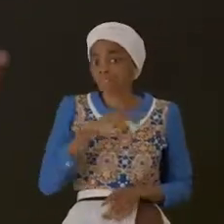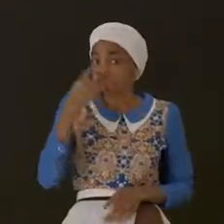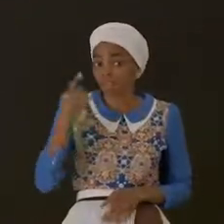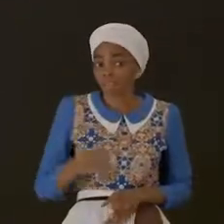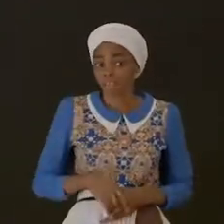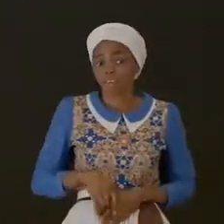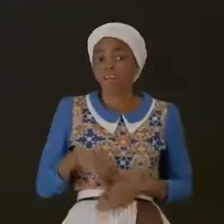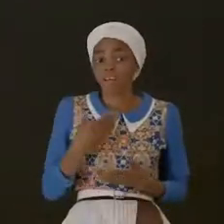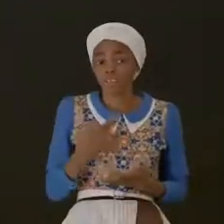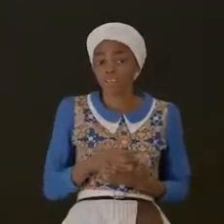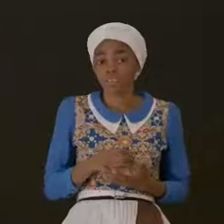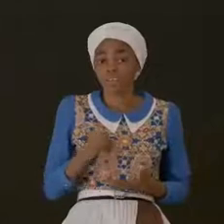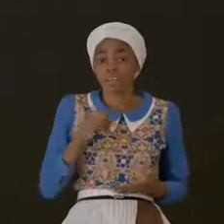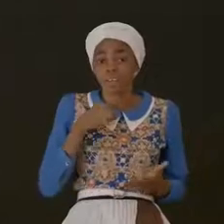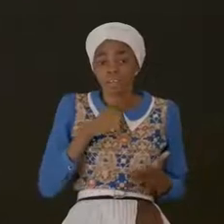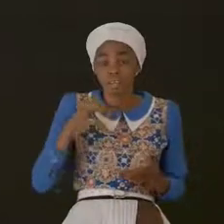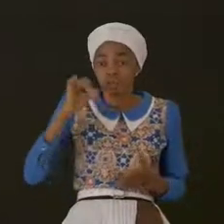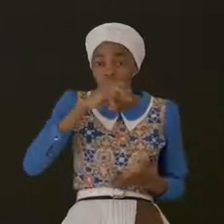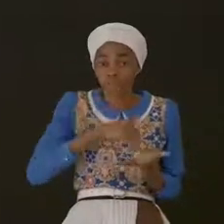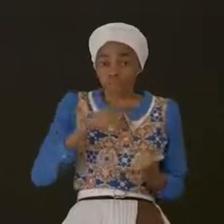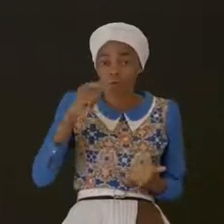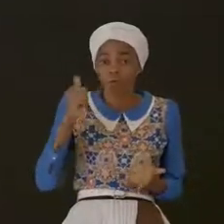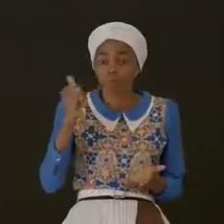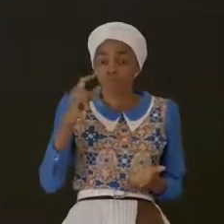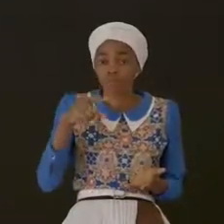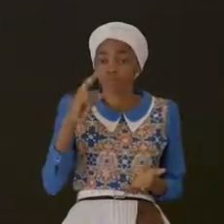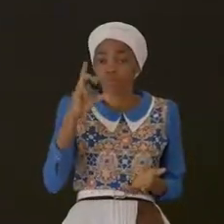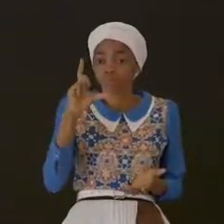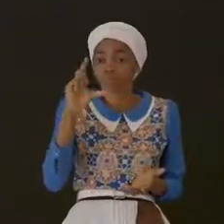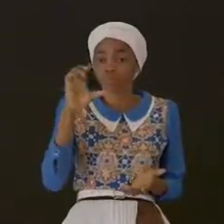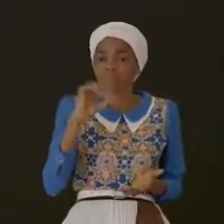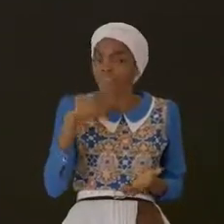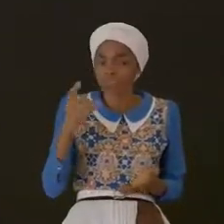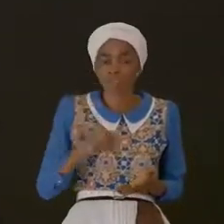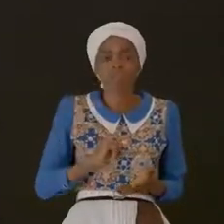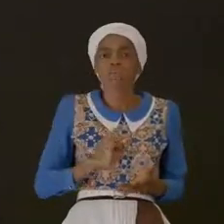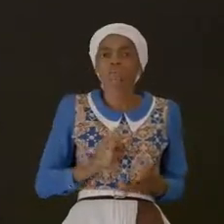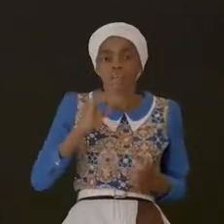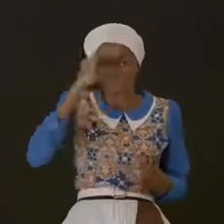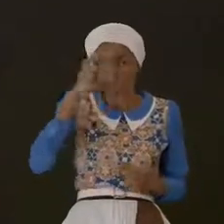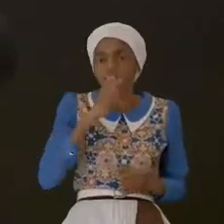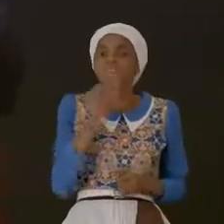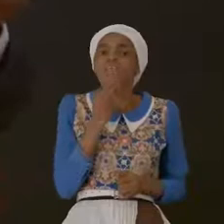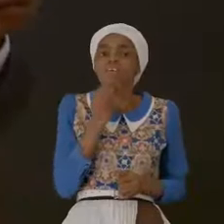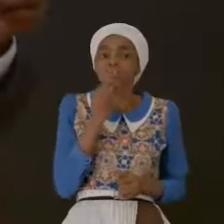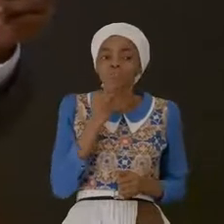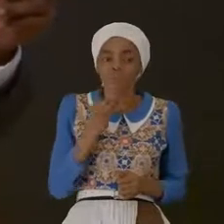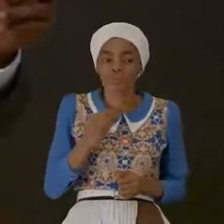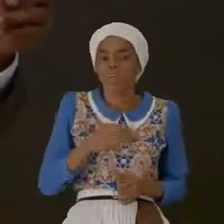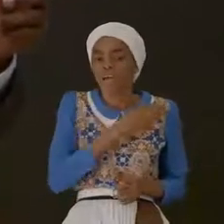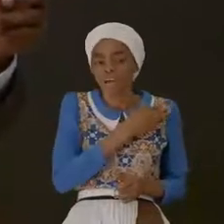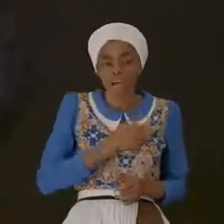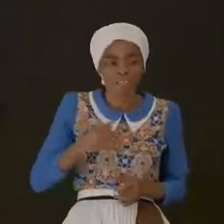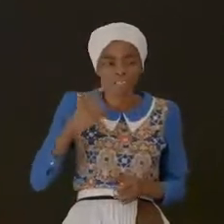tout, c'est un juif lui-même. Au fait, il croyait à la circoncision. C'est